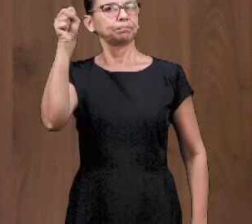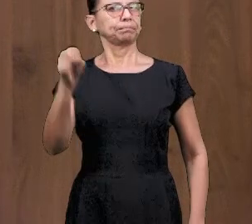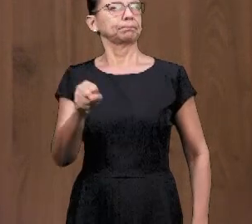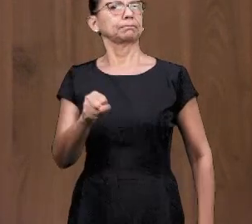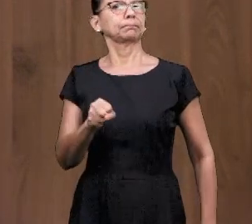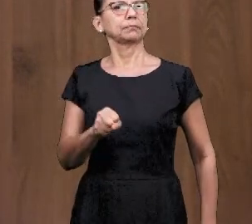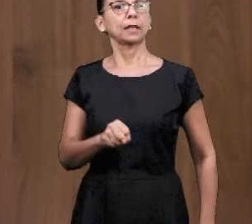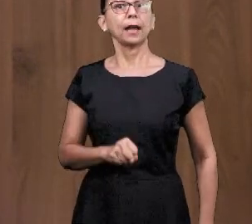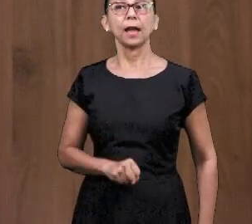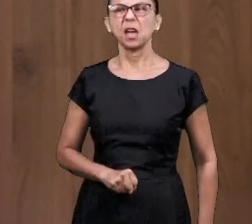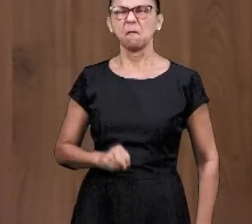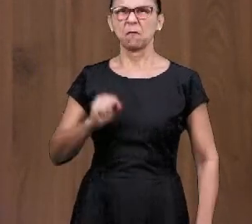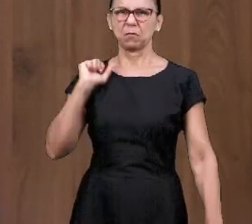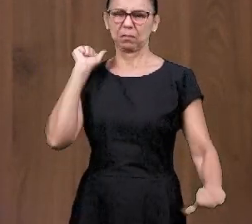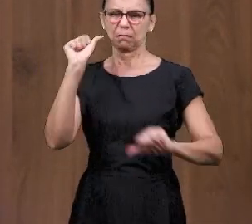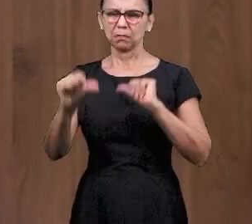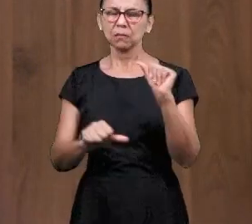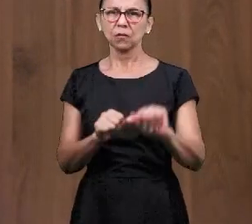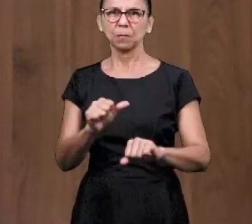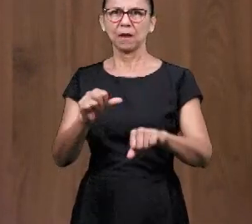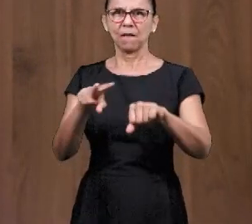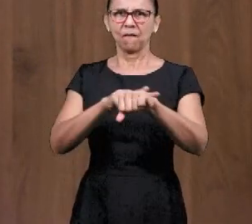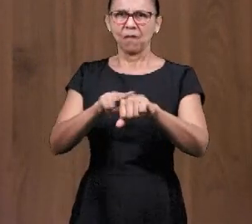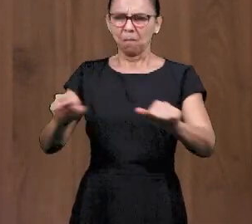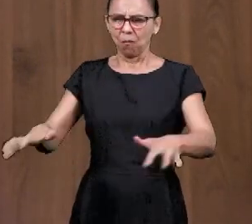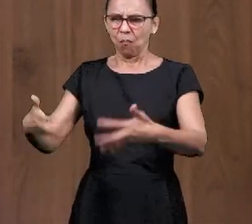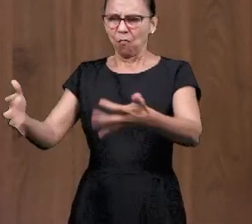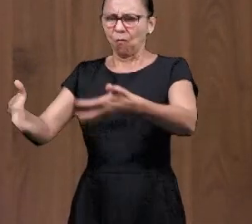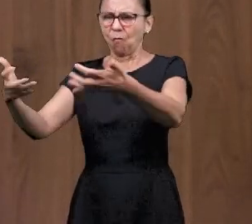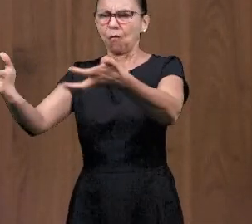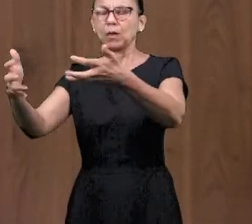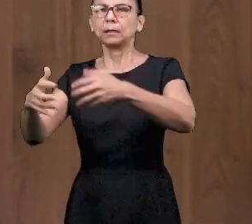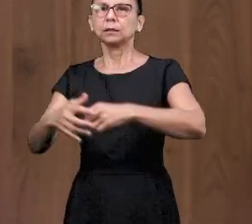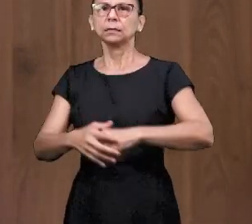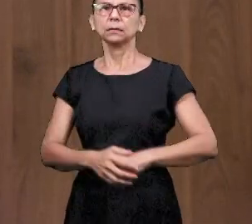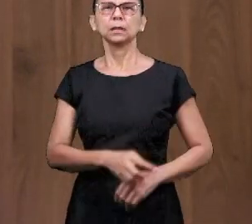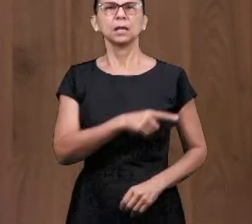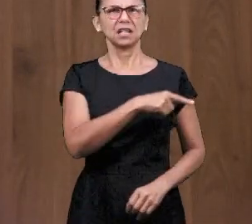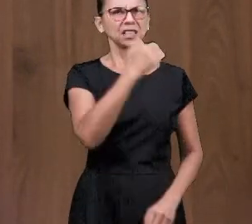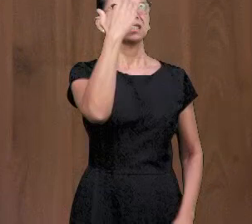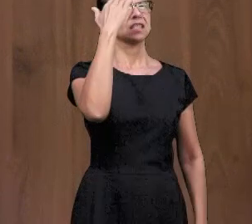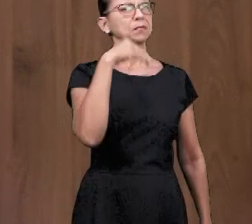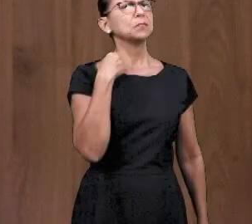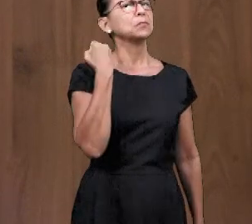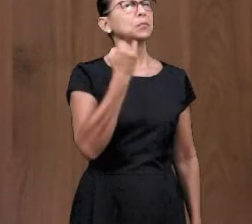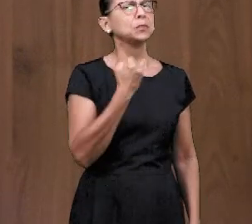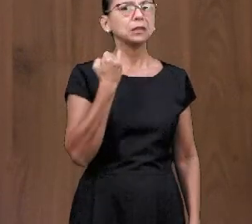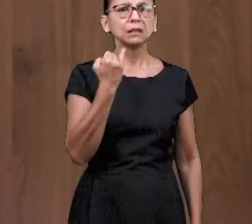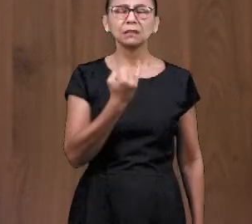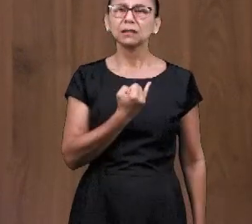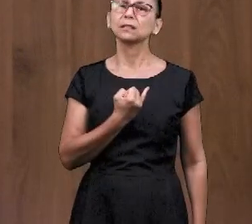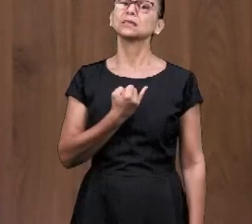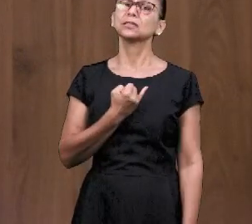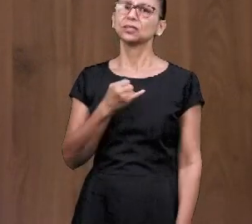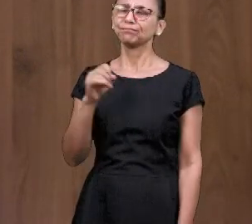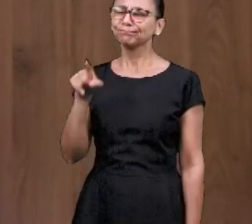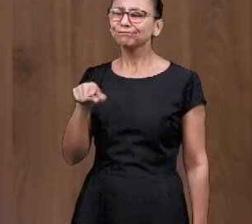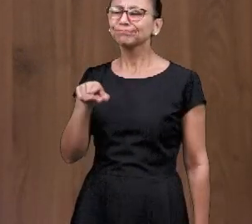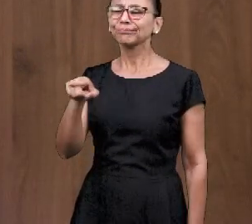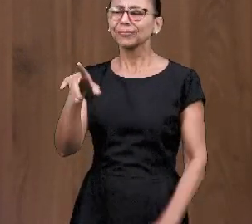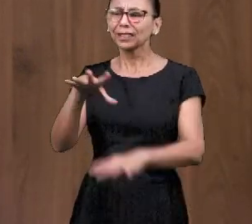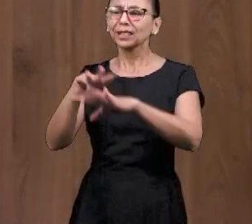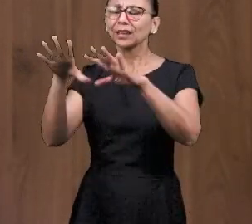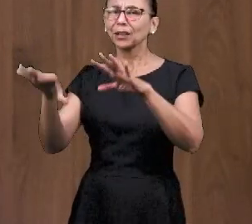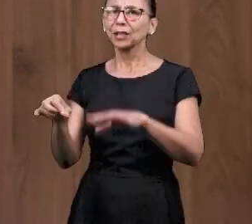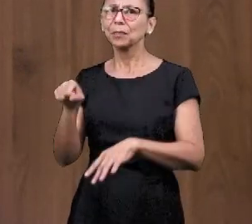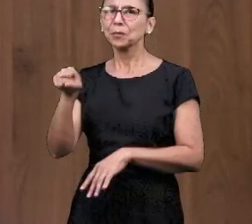Naboth pour la transformer dans un jardin potager, malgré le fait que le roi savait l'importance que la vigne avait